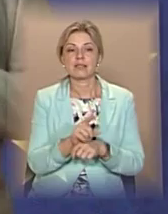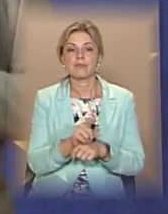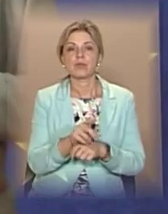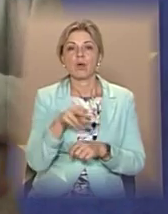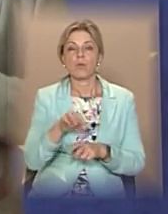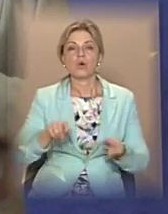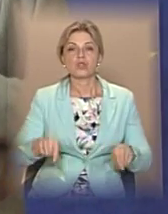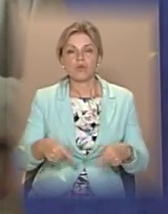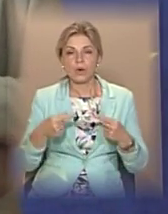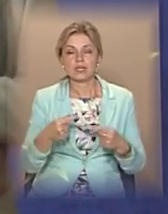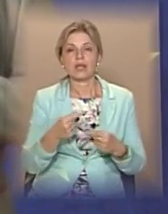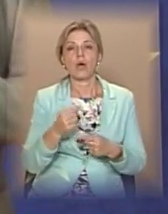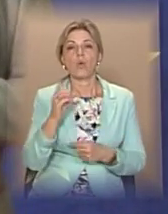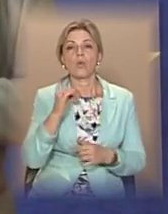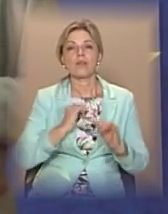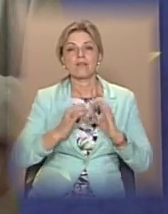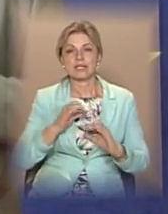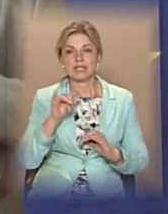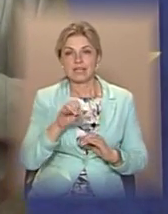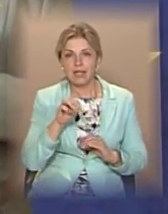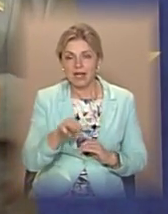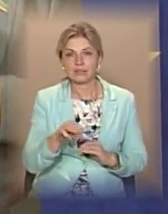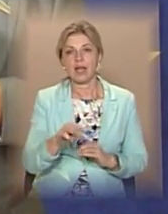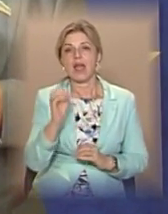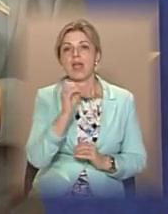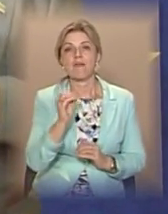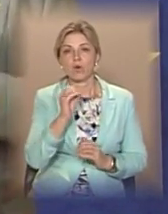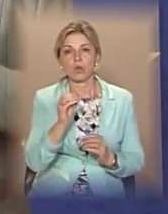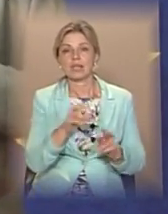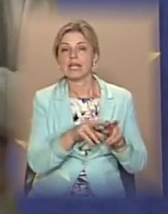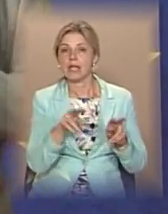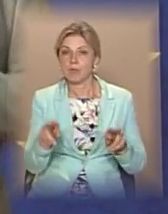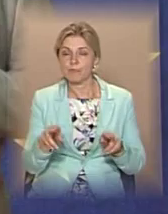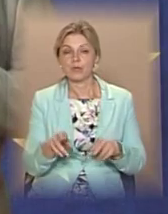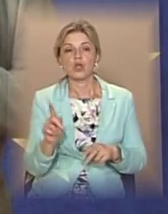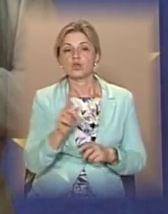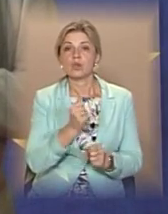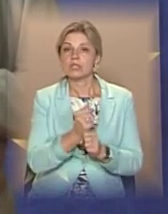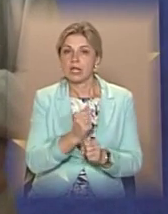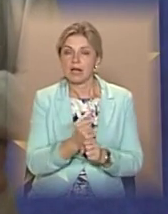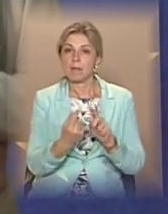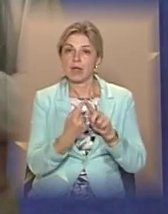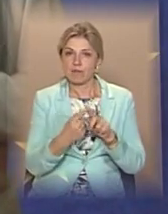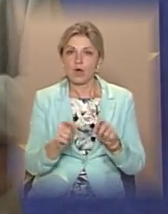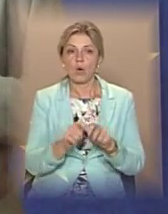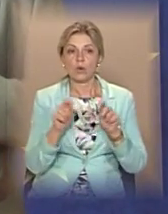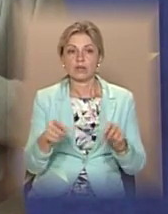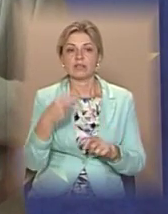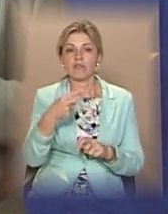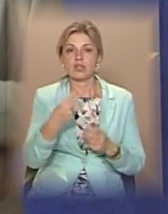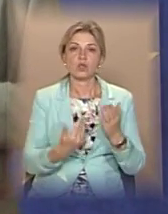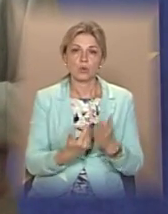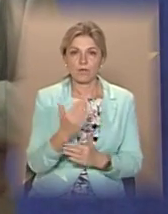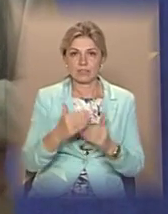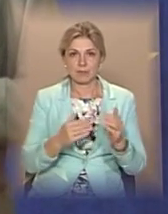створенню університету європейського типу. Що ми зробили за ці 5 років? Ну, по-перше, ми відкрили 20 нових